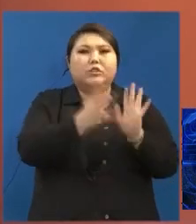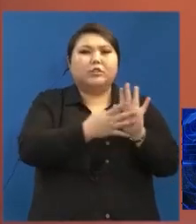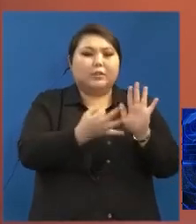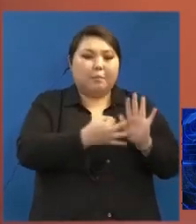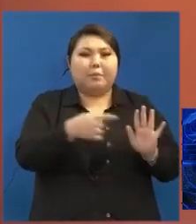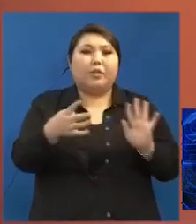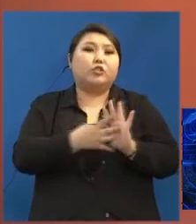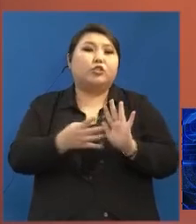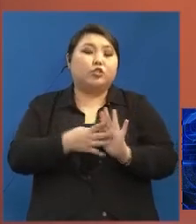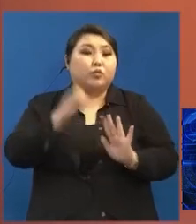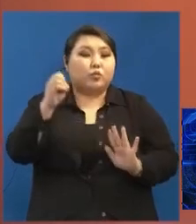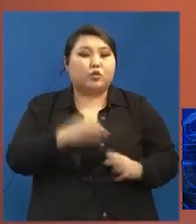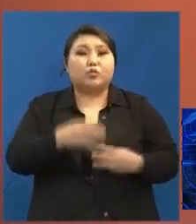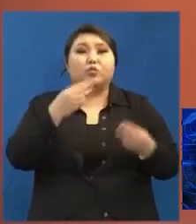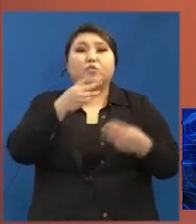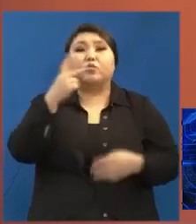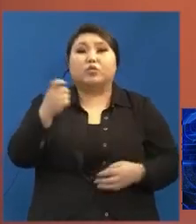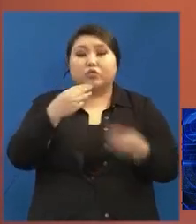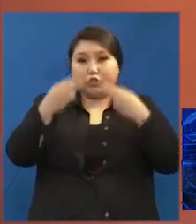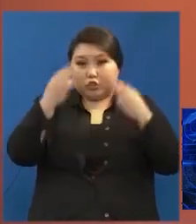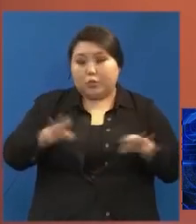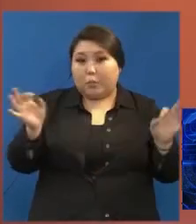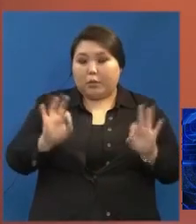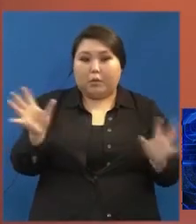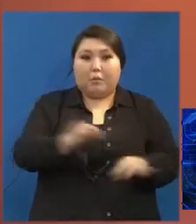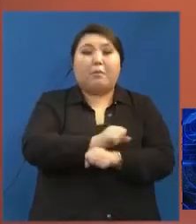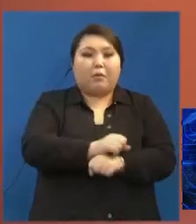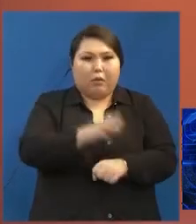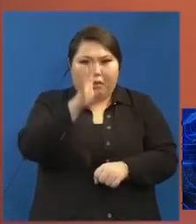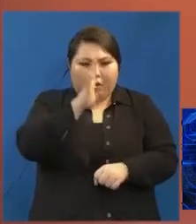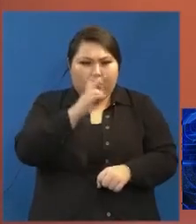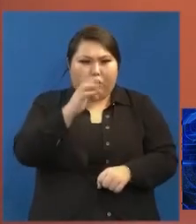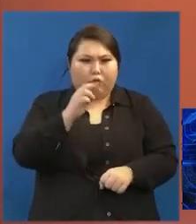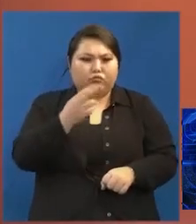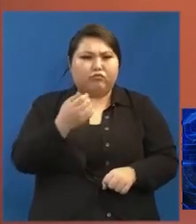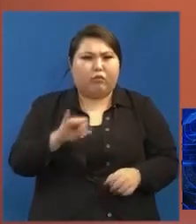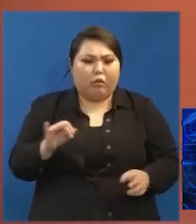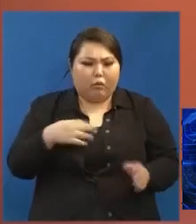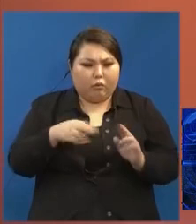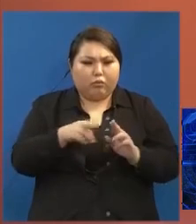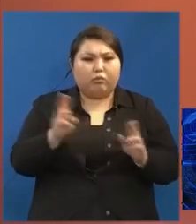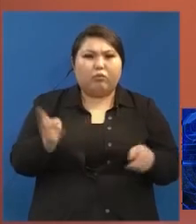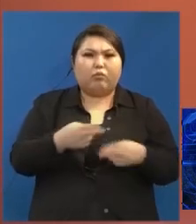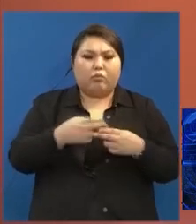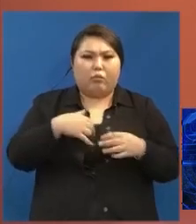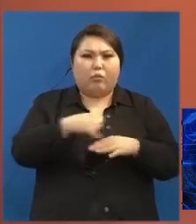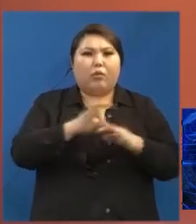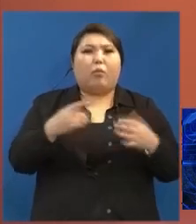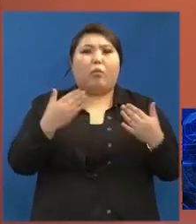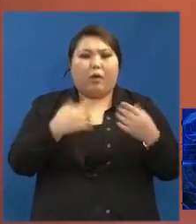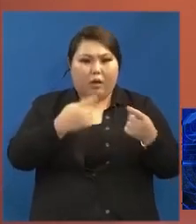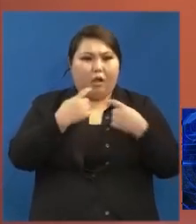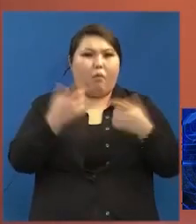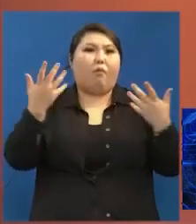98-99% нь шүүхэн шийдвэргүй баривчлсан байна гэдэг ийм ноцтой дүгнэлтийг бол улсын хурлаар хэлэлцсэн байгаа.